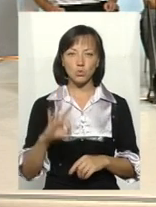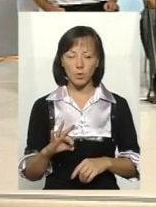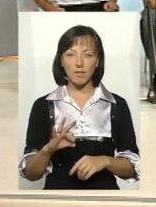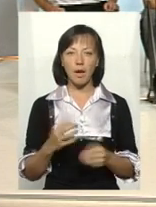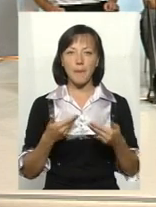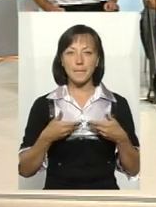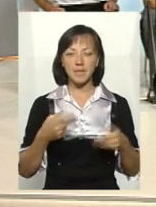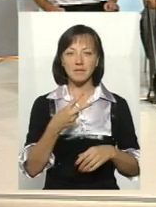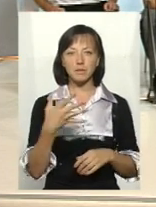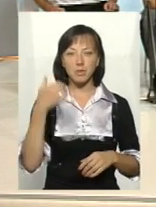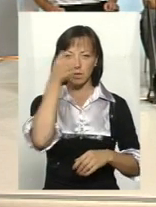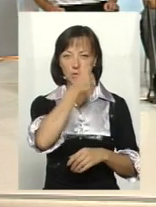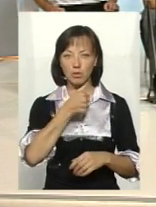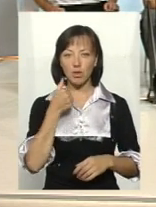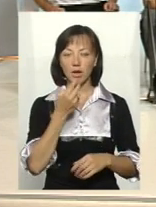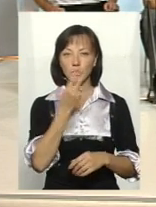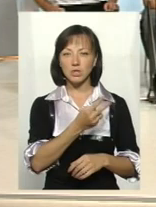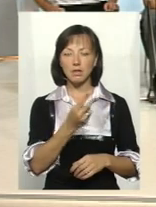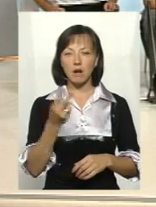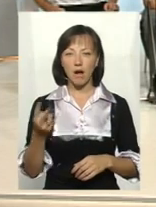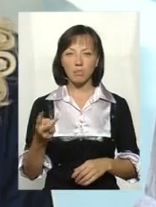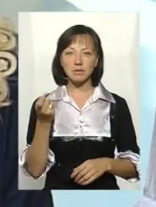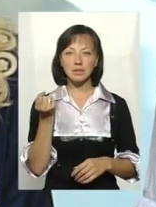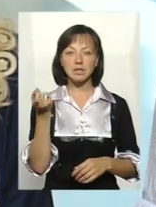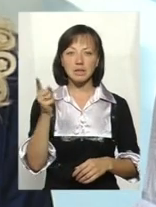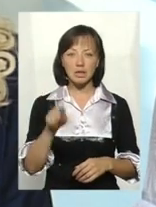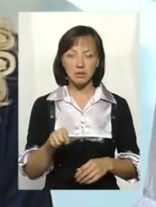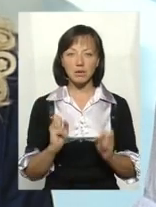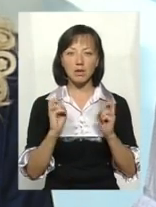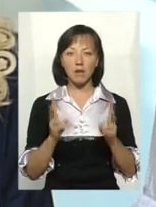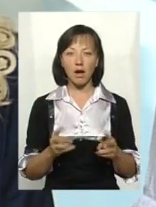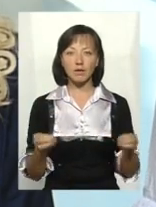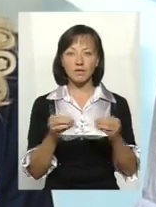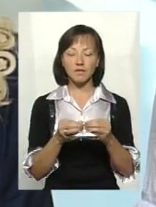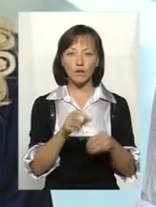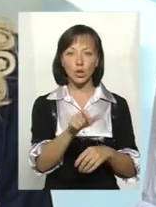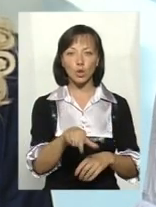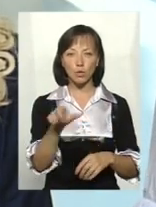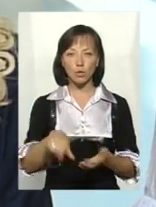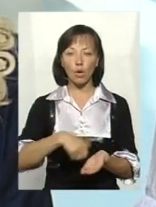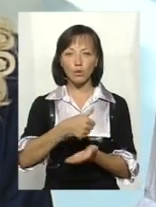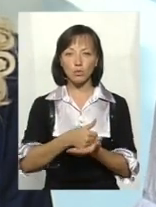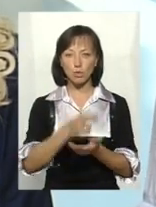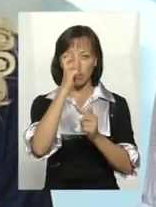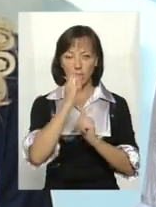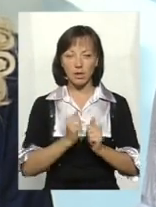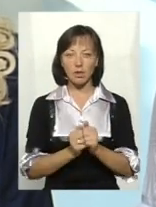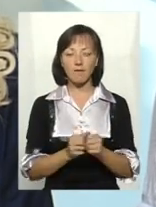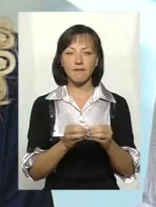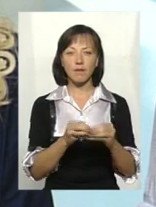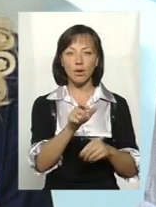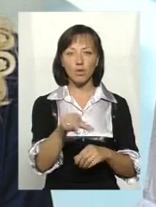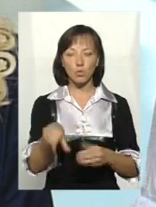Ми 25 років з вами спостерігаємо за тим, як одні й ті ж самі люди очолюють країну, одні й ті ж самі